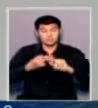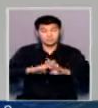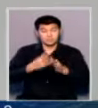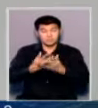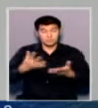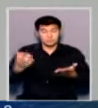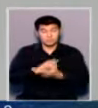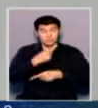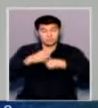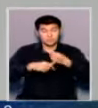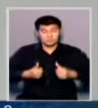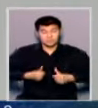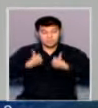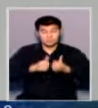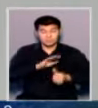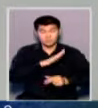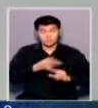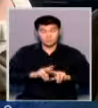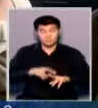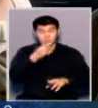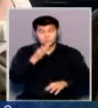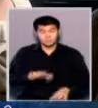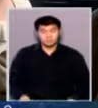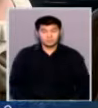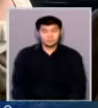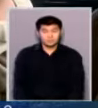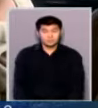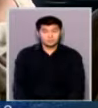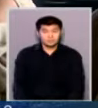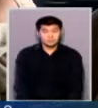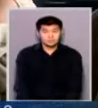дипломантты одан әрі шыңдай түсті, дейді ол.